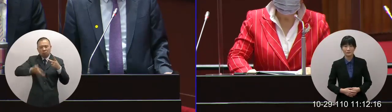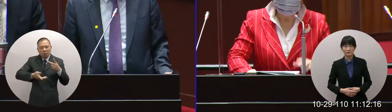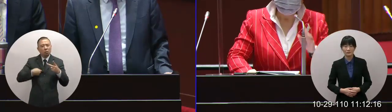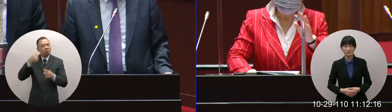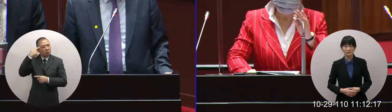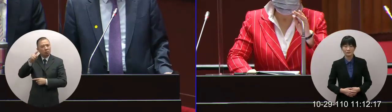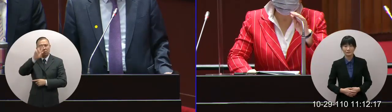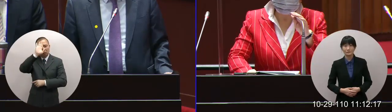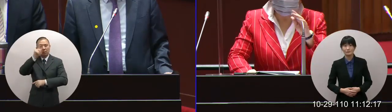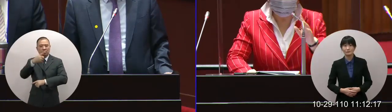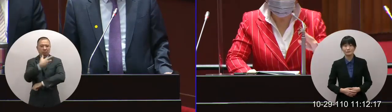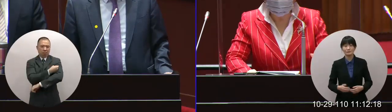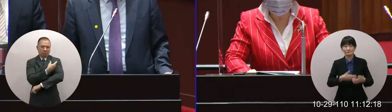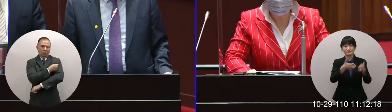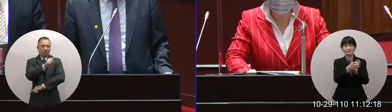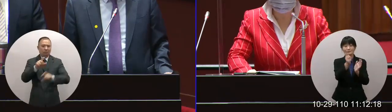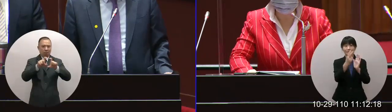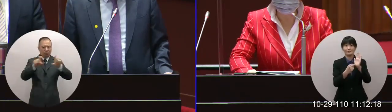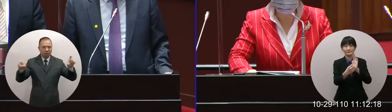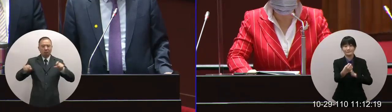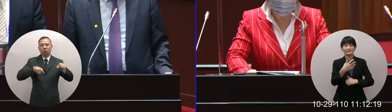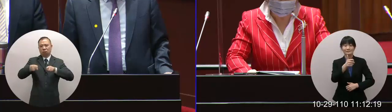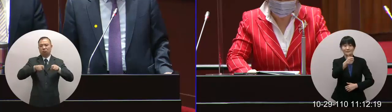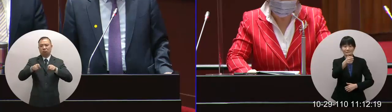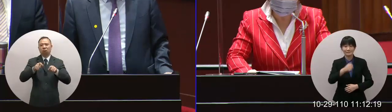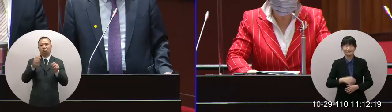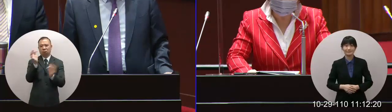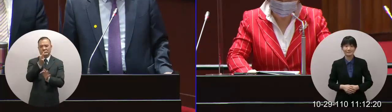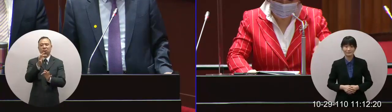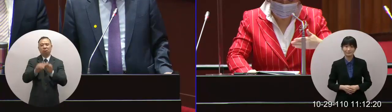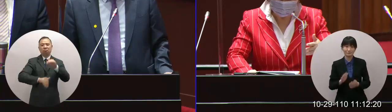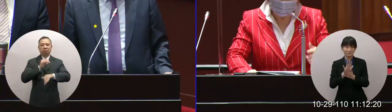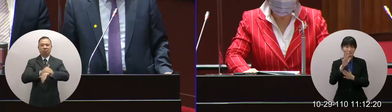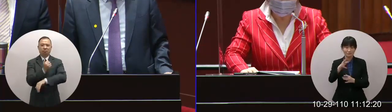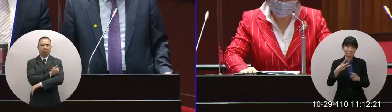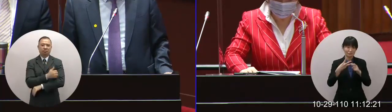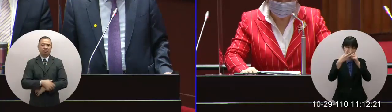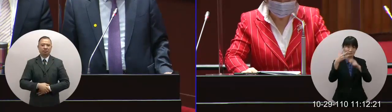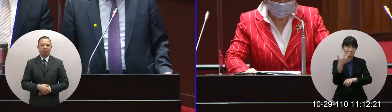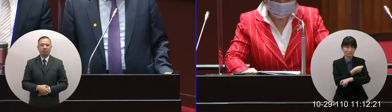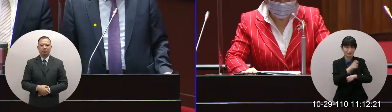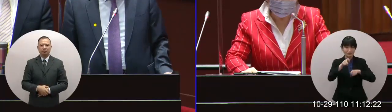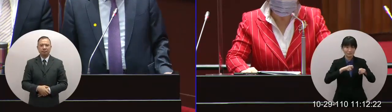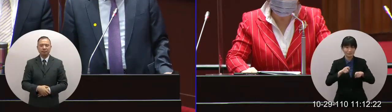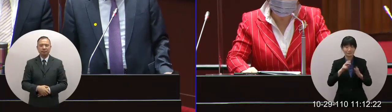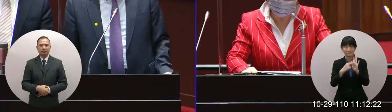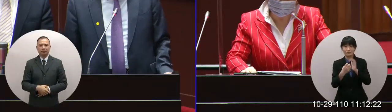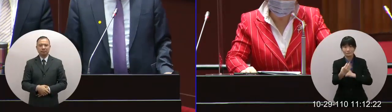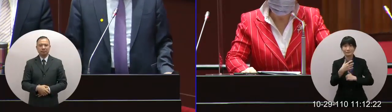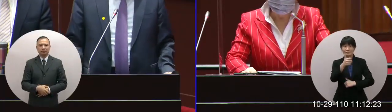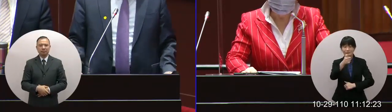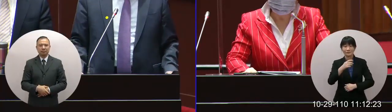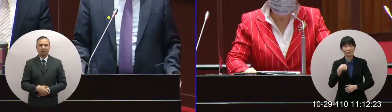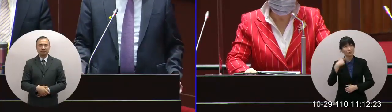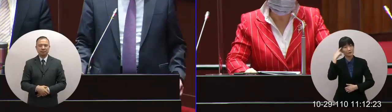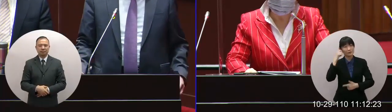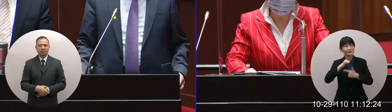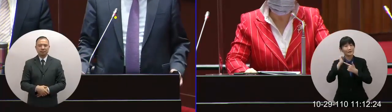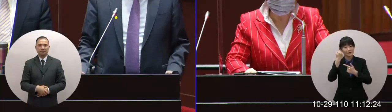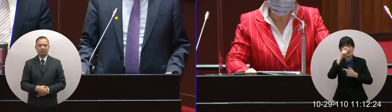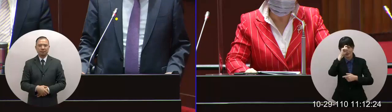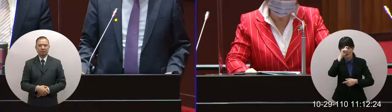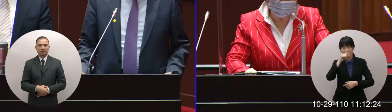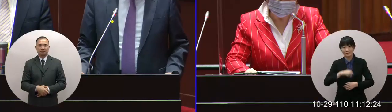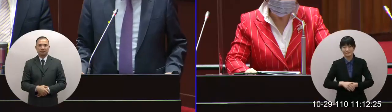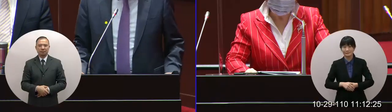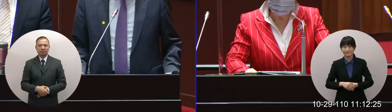成功的。 好，谢谢部长，你说明对追加剂的这种将来的这个规划。那我还是要建议呢，这个部长